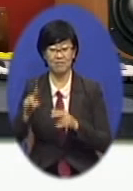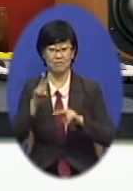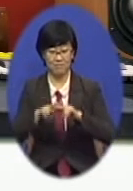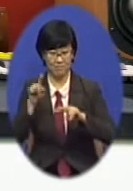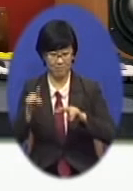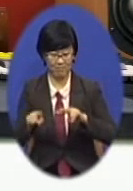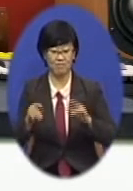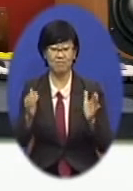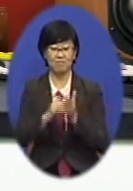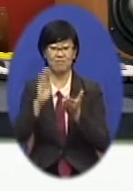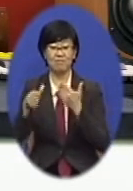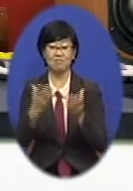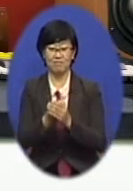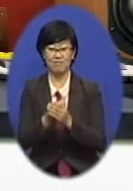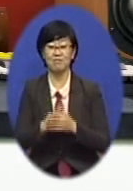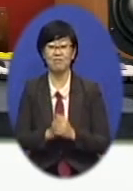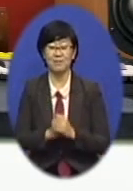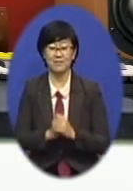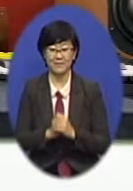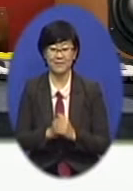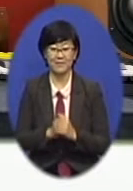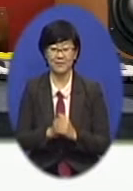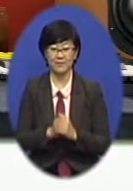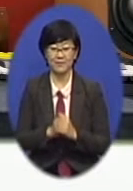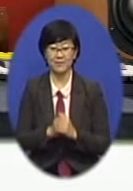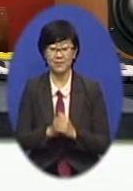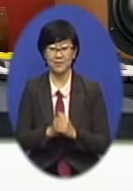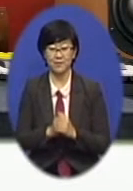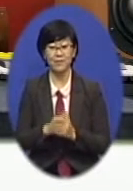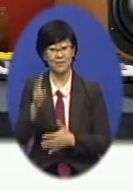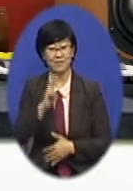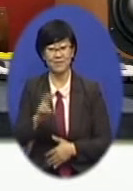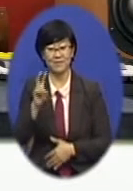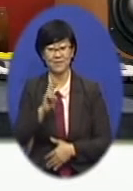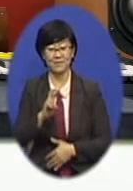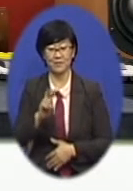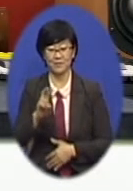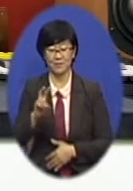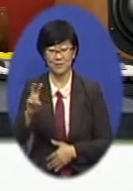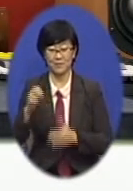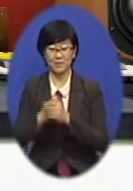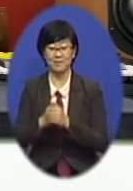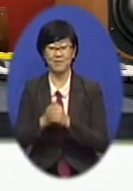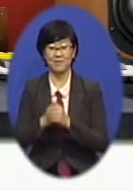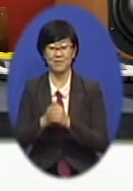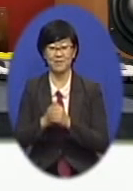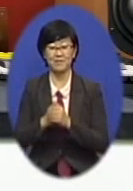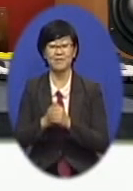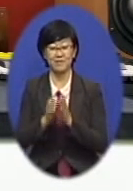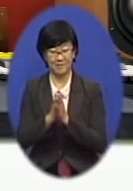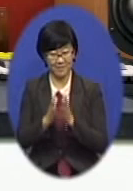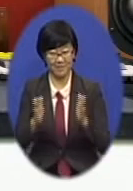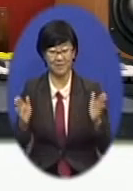우물정자 눌러주시면 심사가 완료되겠습니다. 그렇습니다. 부처 같은 인생 음악 드리겠습니다.